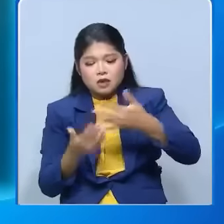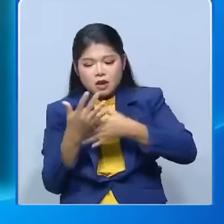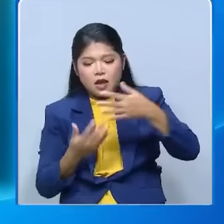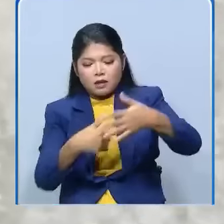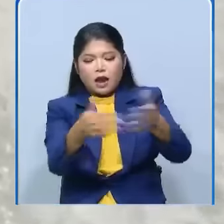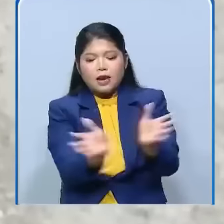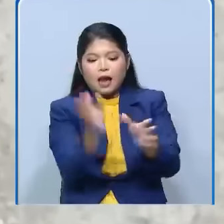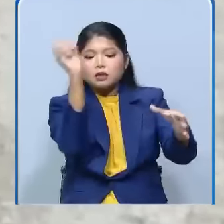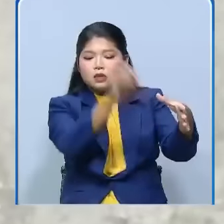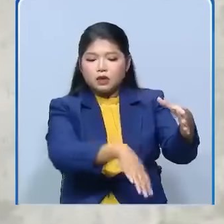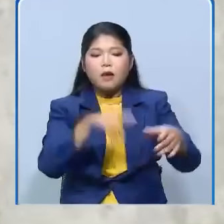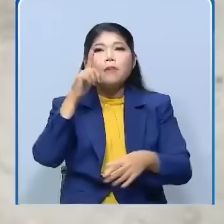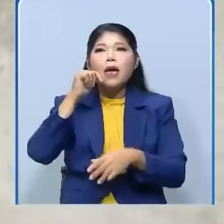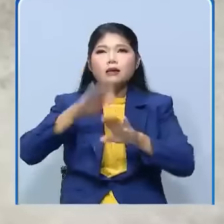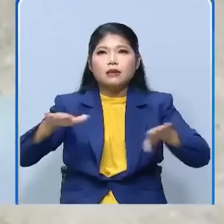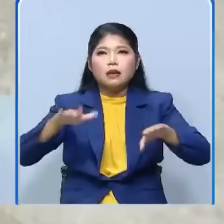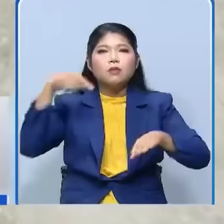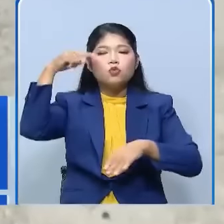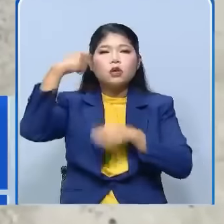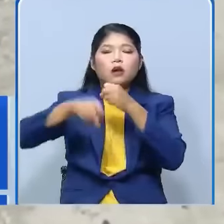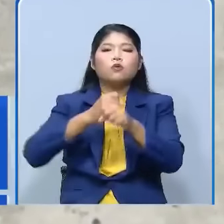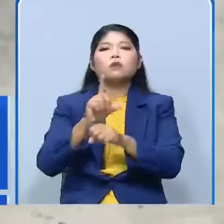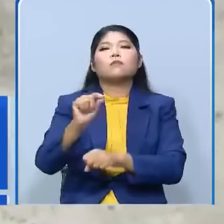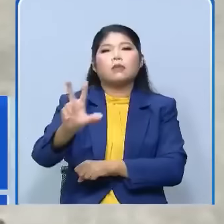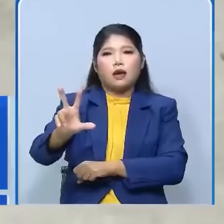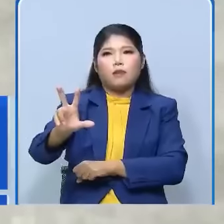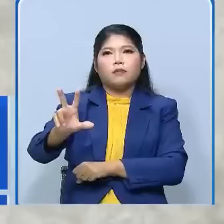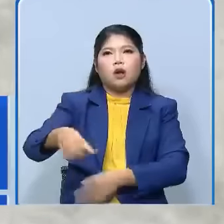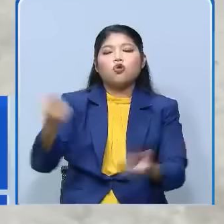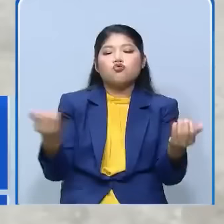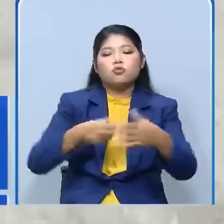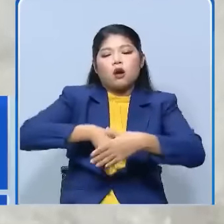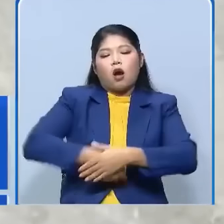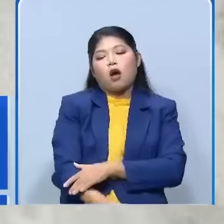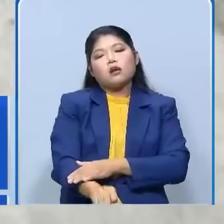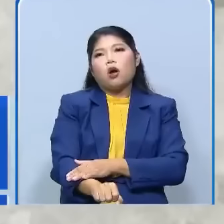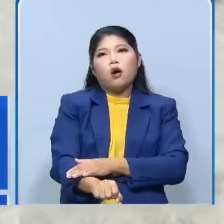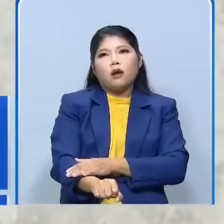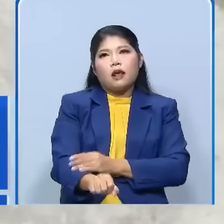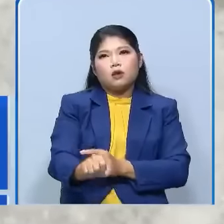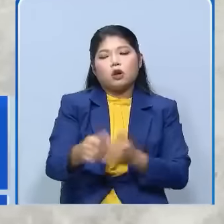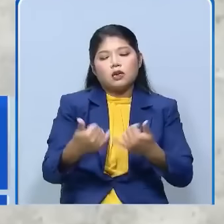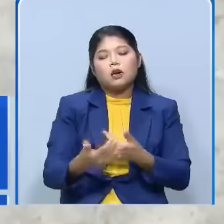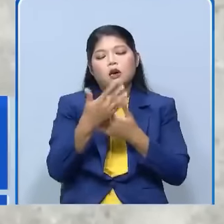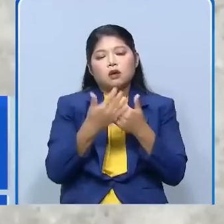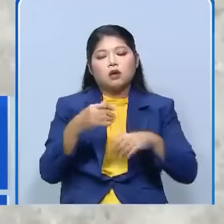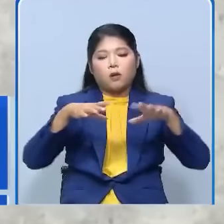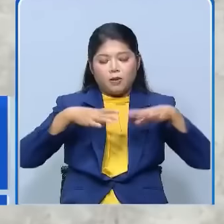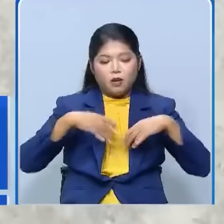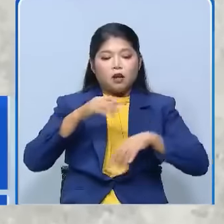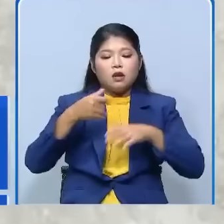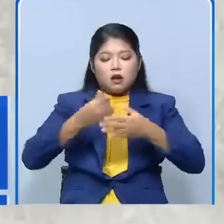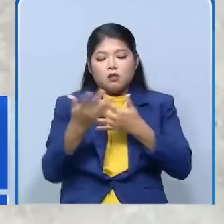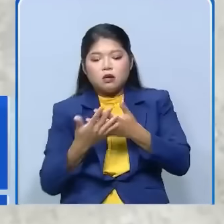ลเพิ่มเติมจนทราบว่าแม่ของทารกเนี่ยคือหญิงอายุ23ปีหลังจากคลอดลูกก็มีอาการตกเลือดตอนนี้พักรักษาตัวอยู่ที่โรงพยาบาล